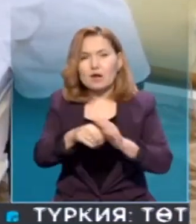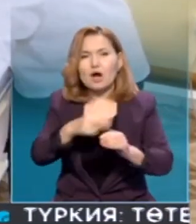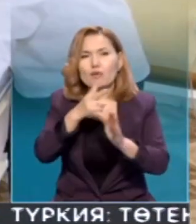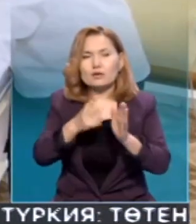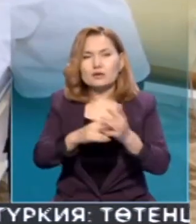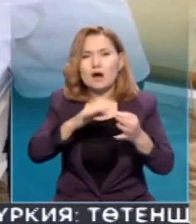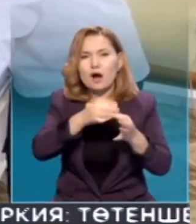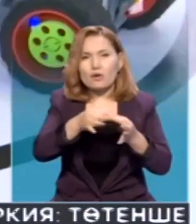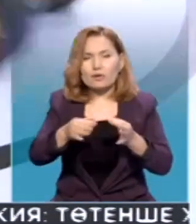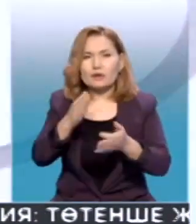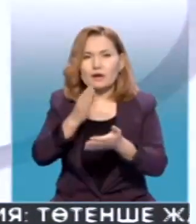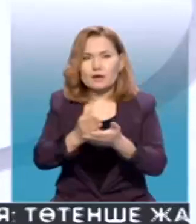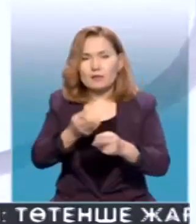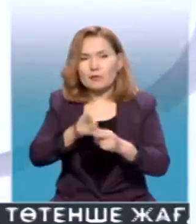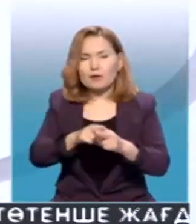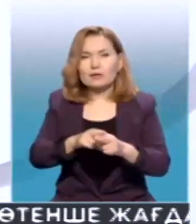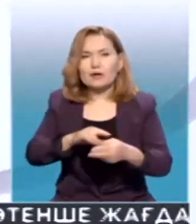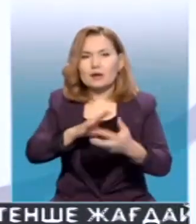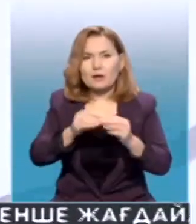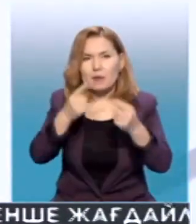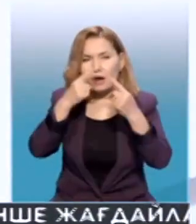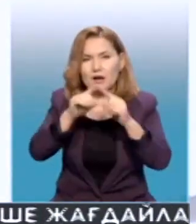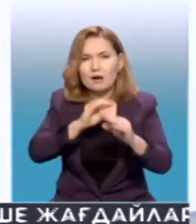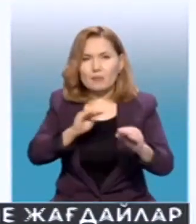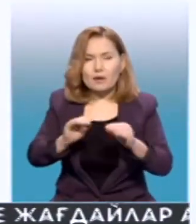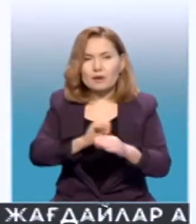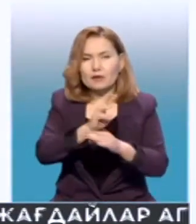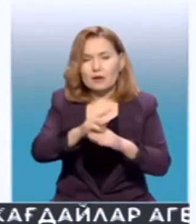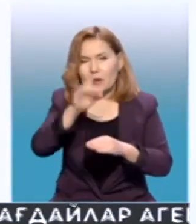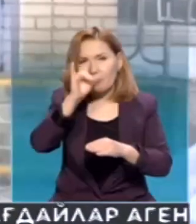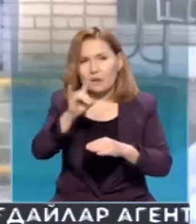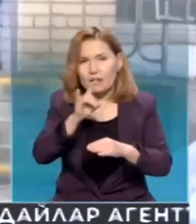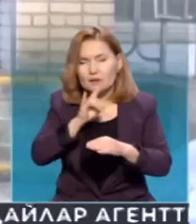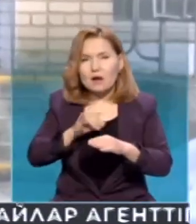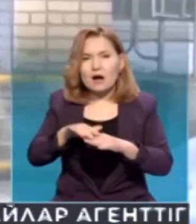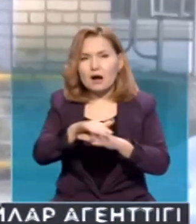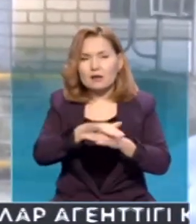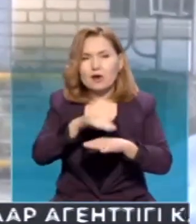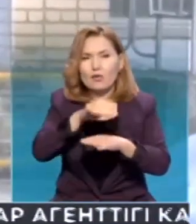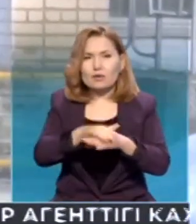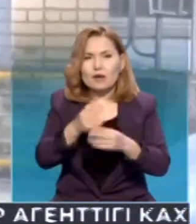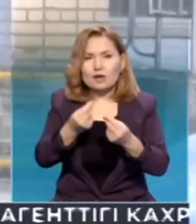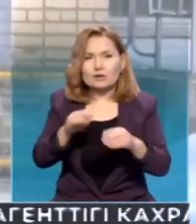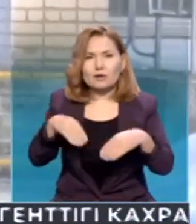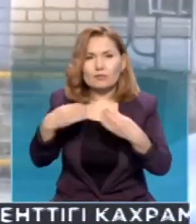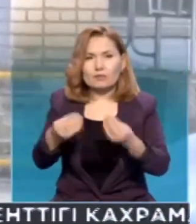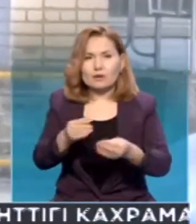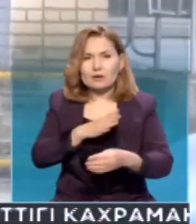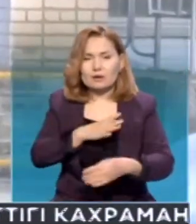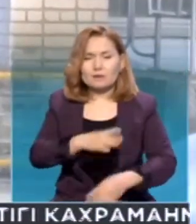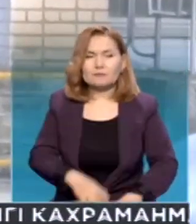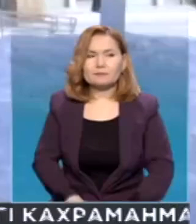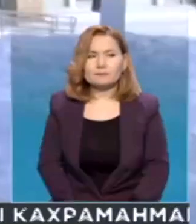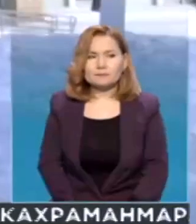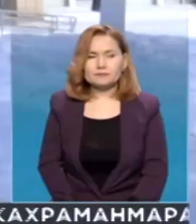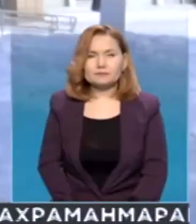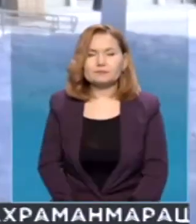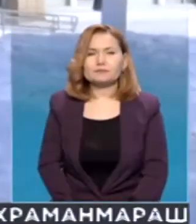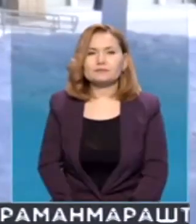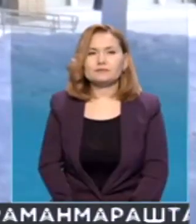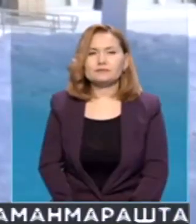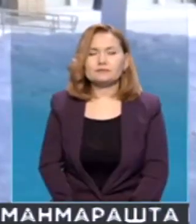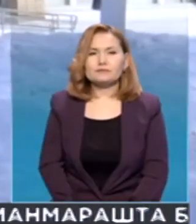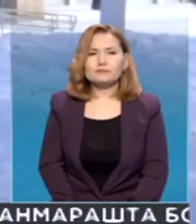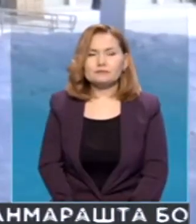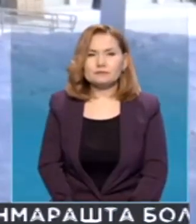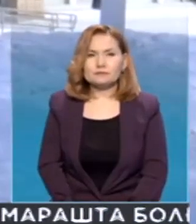ауыл мектебі бар. Оларды жабдықтауға қажетті қаржы Қазақстан халқына қорынан бөлінген. Дәуренбек Әбдібек, Қыдырәлі Ахметбек, Қазақстан ұлттық